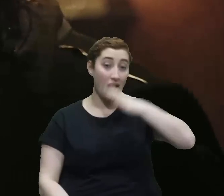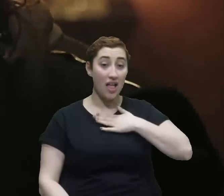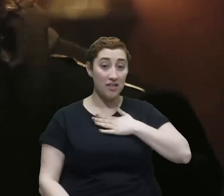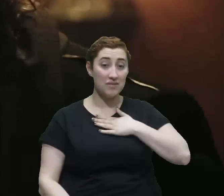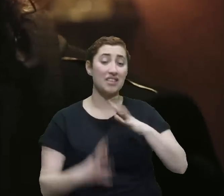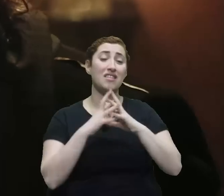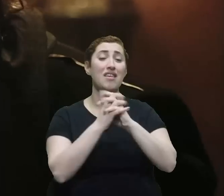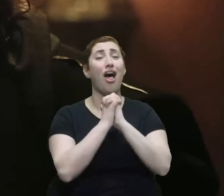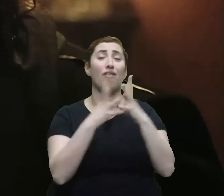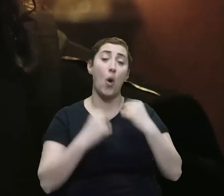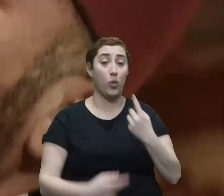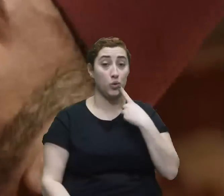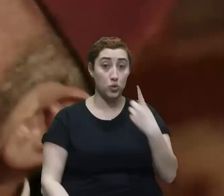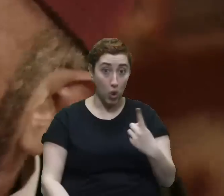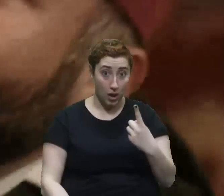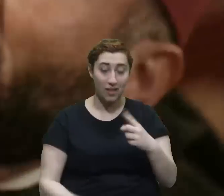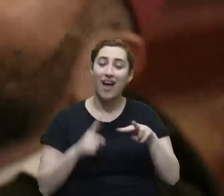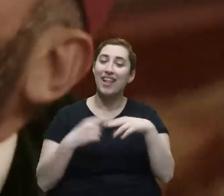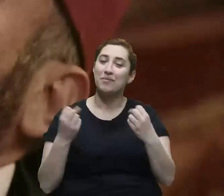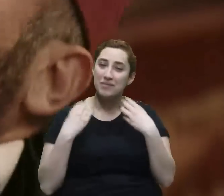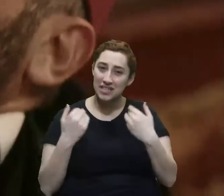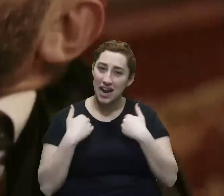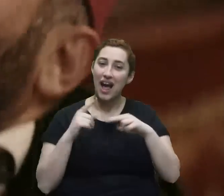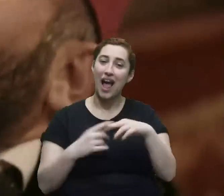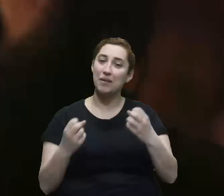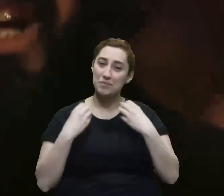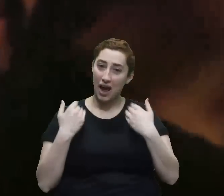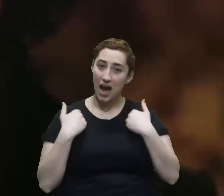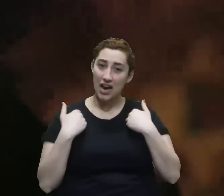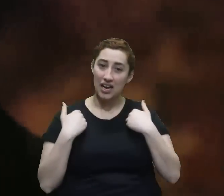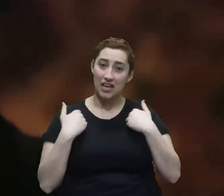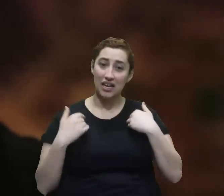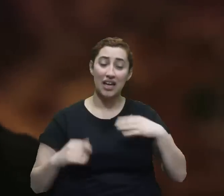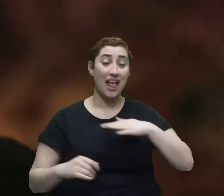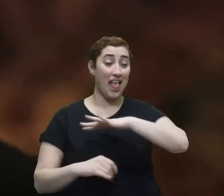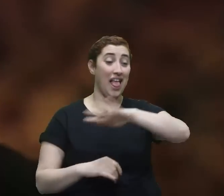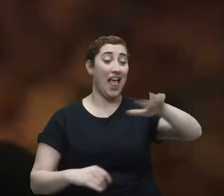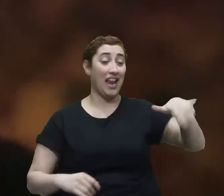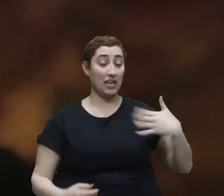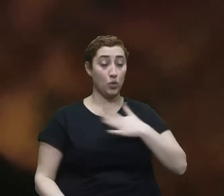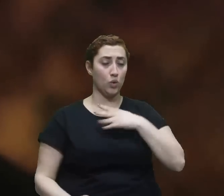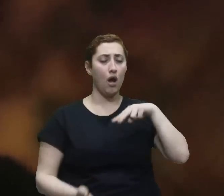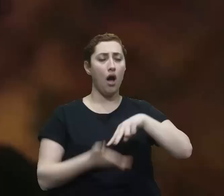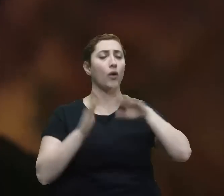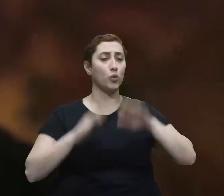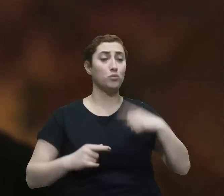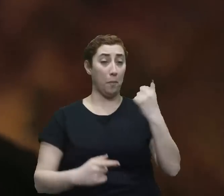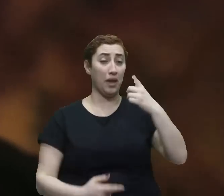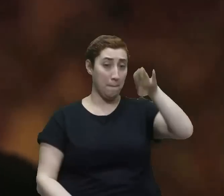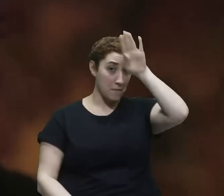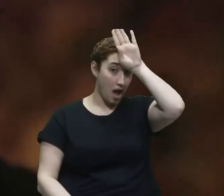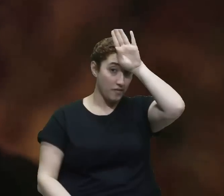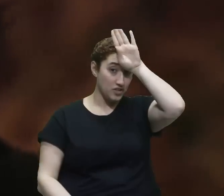sultanımızın yalvardığını söyledi. Ali bırak. Ali bırak. Yedi düvelin karşısında dimdik durmuş bir sultan.